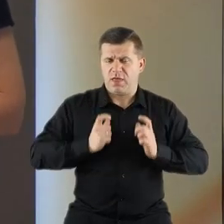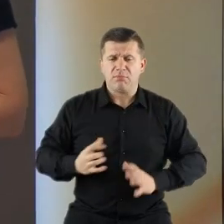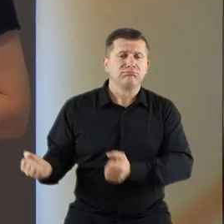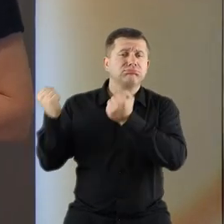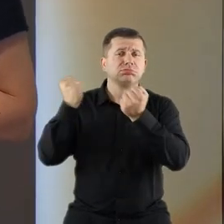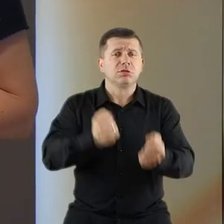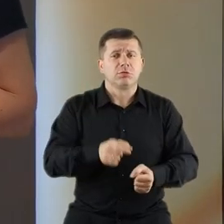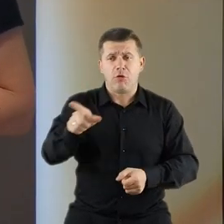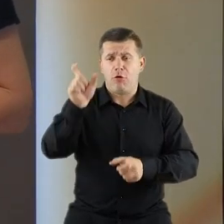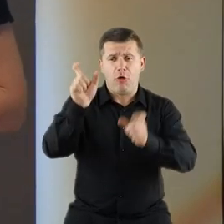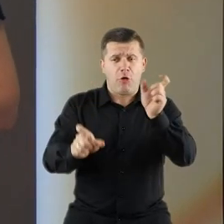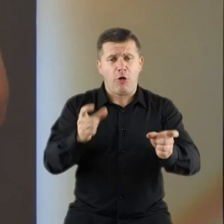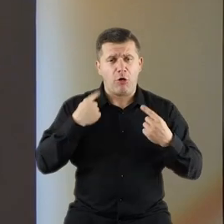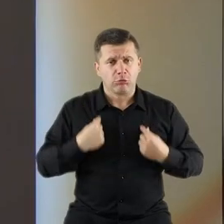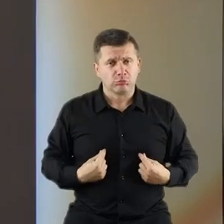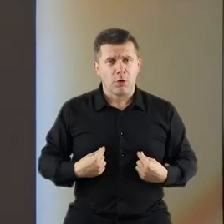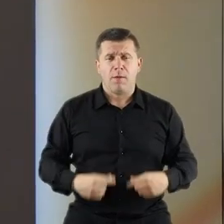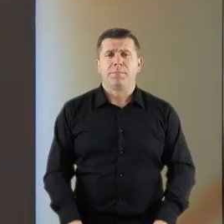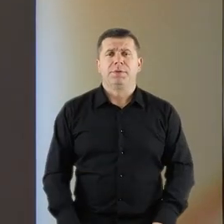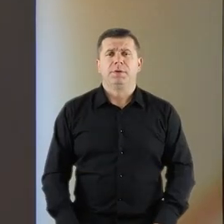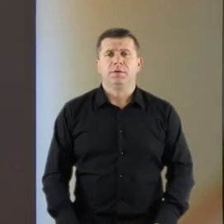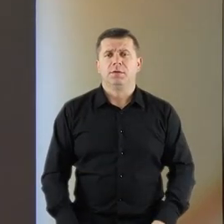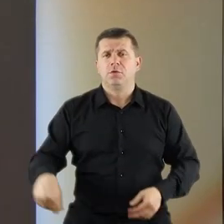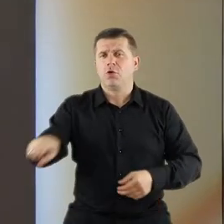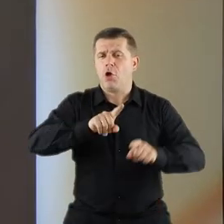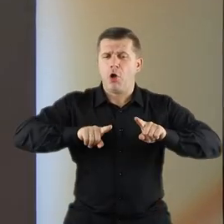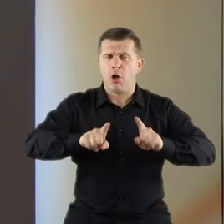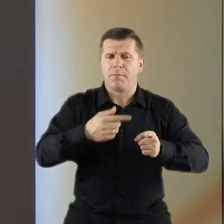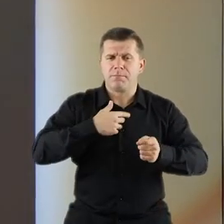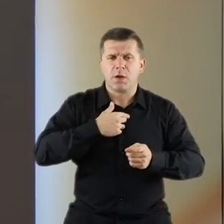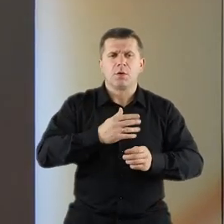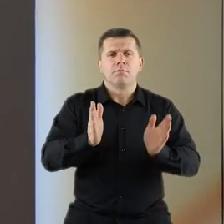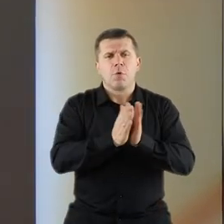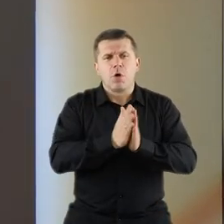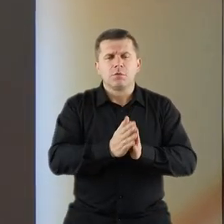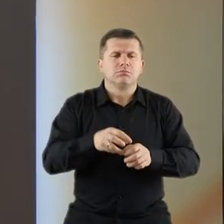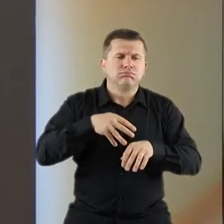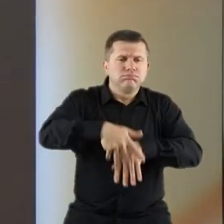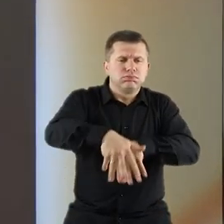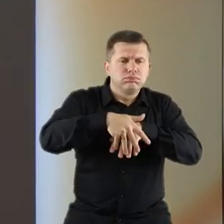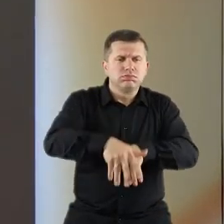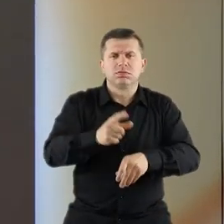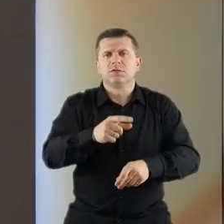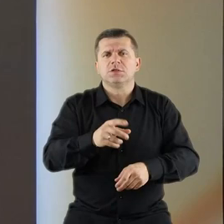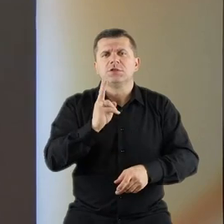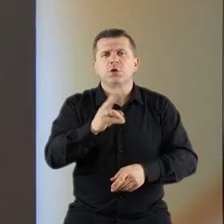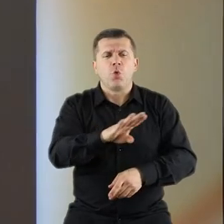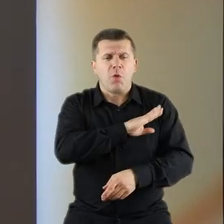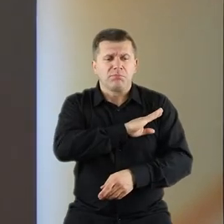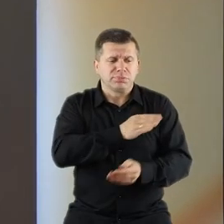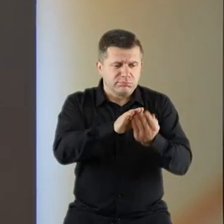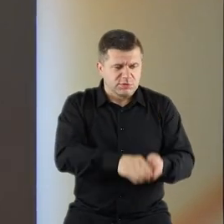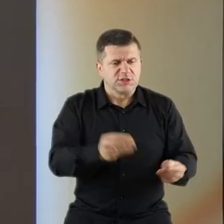przynoszą takie osoby z organizowanym procesję wykonywano tych świeżych